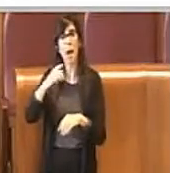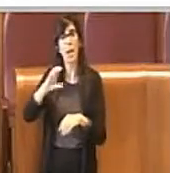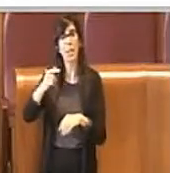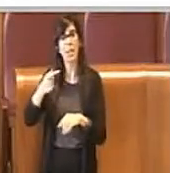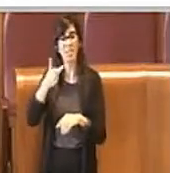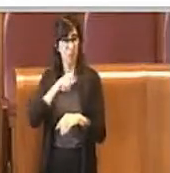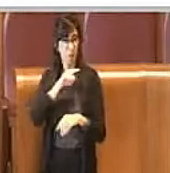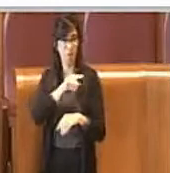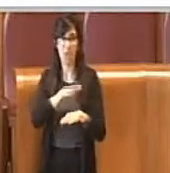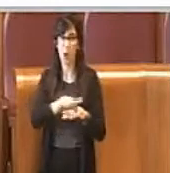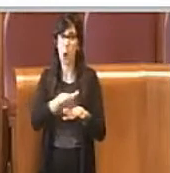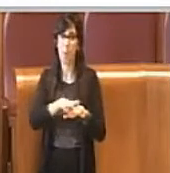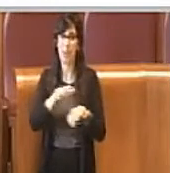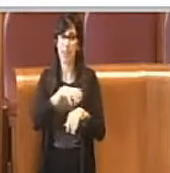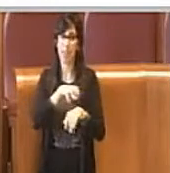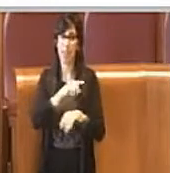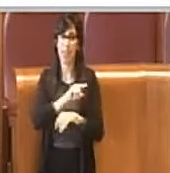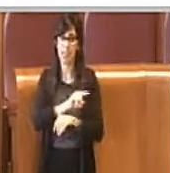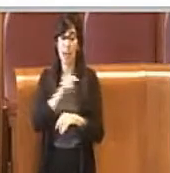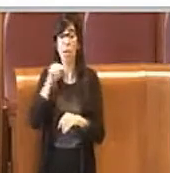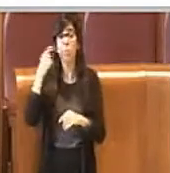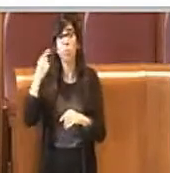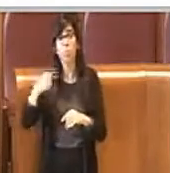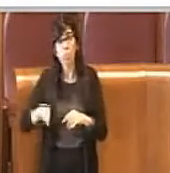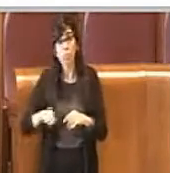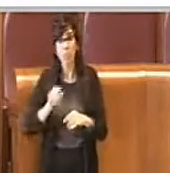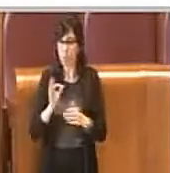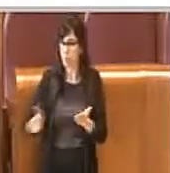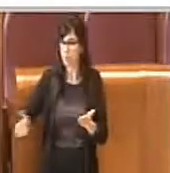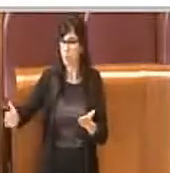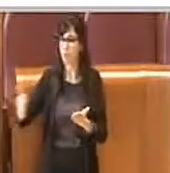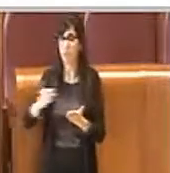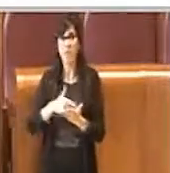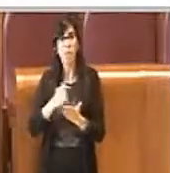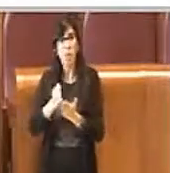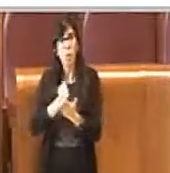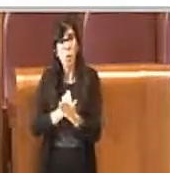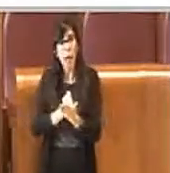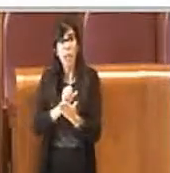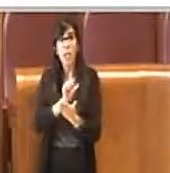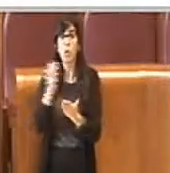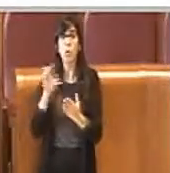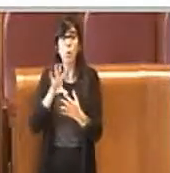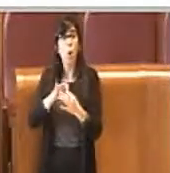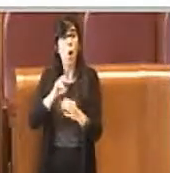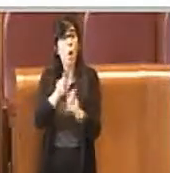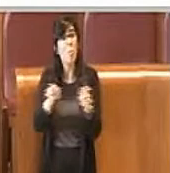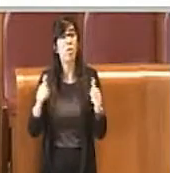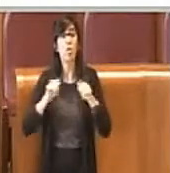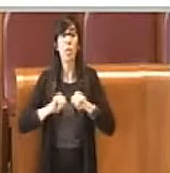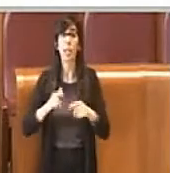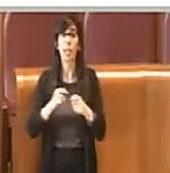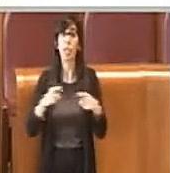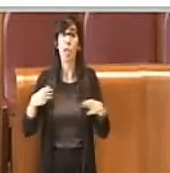competenza, perché questa è qualcosa che riguarda non soltanto i romani, ma riguarda